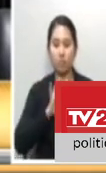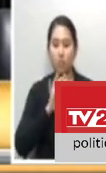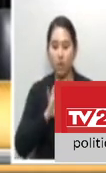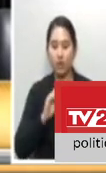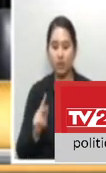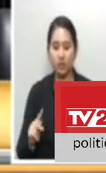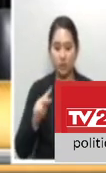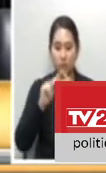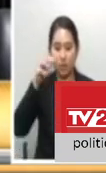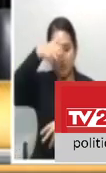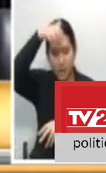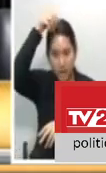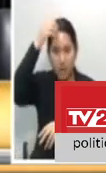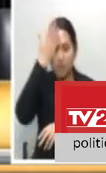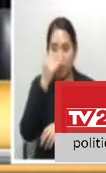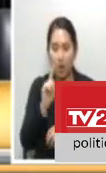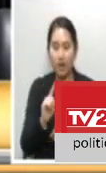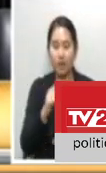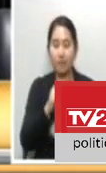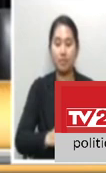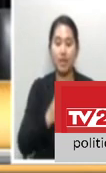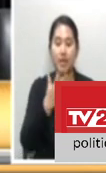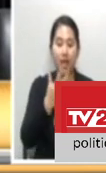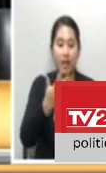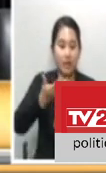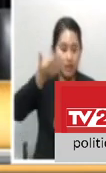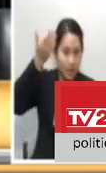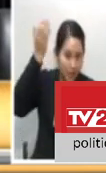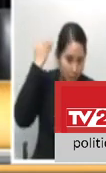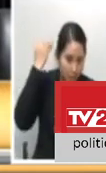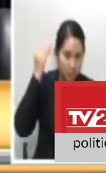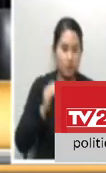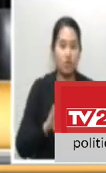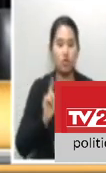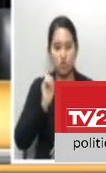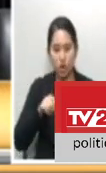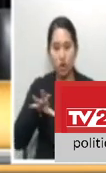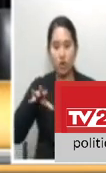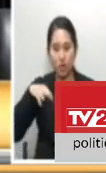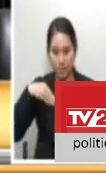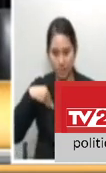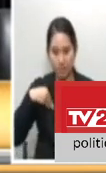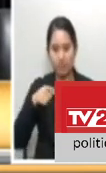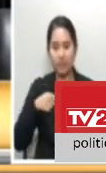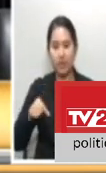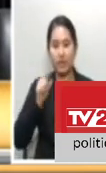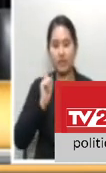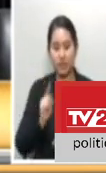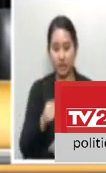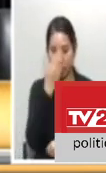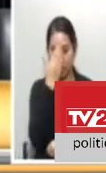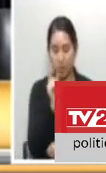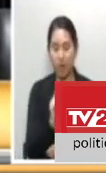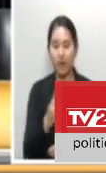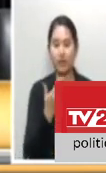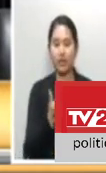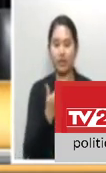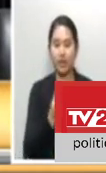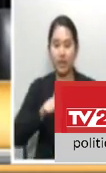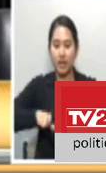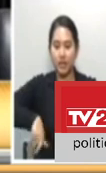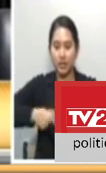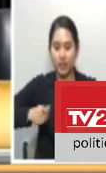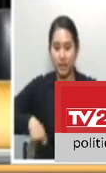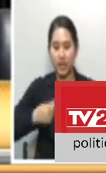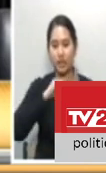ากเพราะ5ปีที่ผ่านมานั้นเราต้องยอมรับความเป็นจริงว่าในการใช้จ่ายงบประมาณแต่